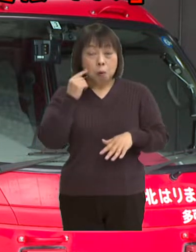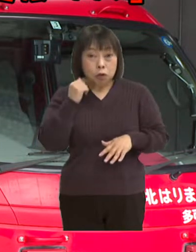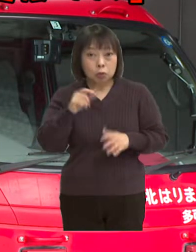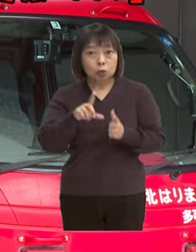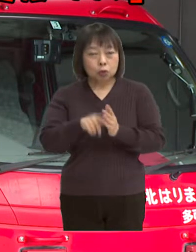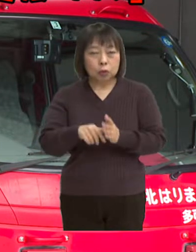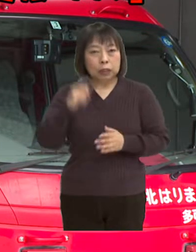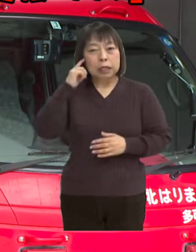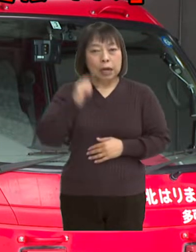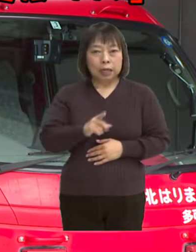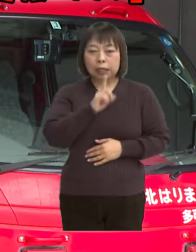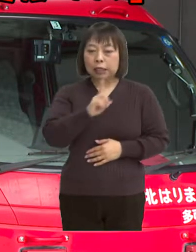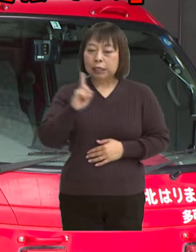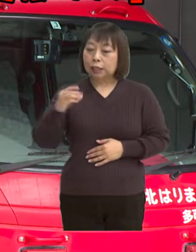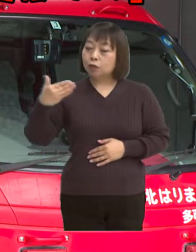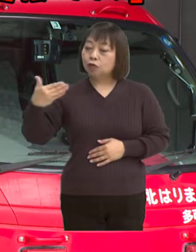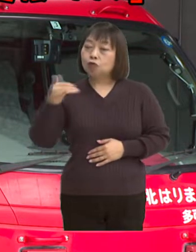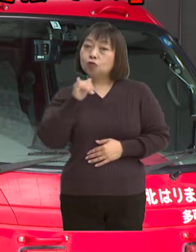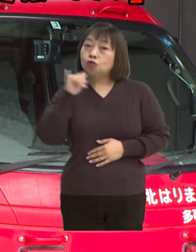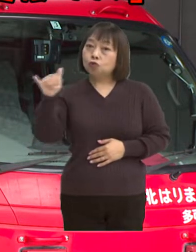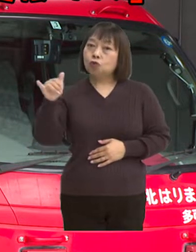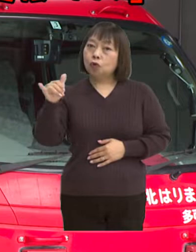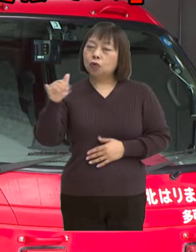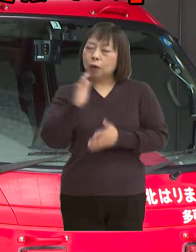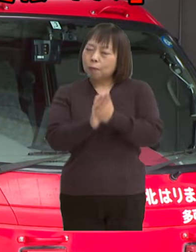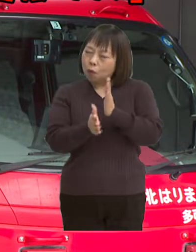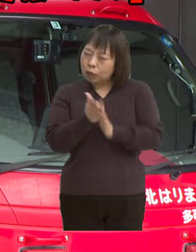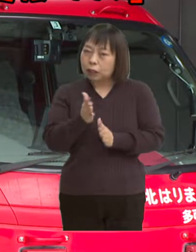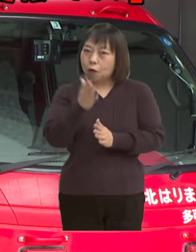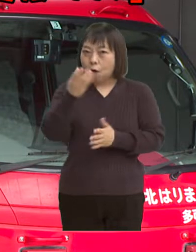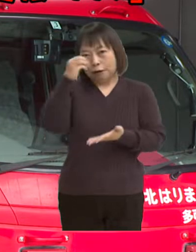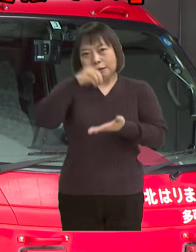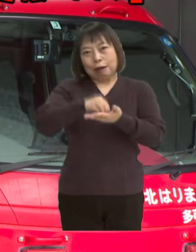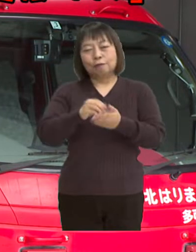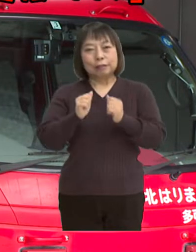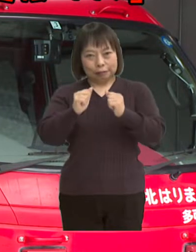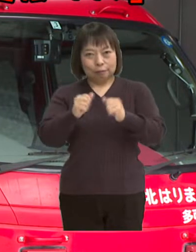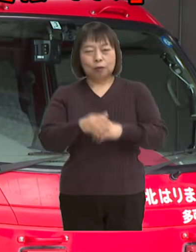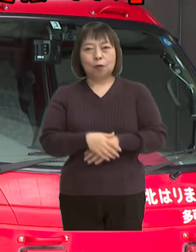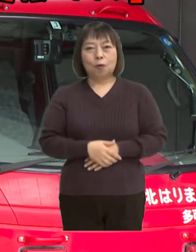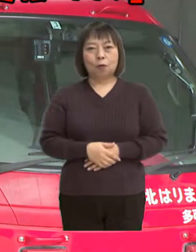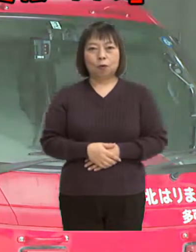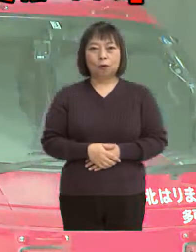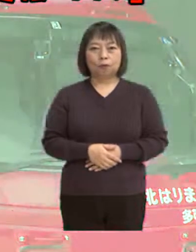ために119番通報についてもう一度確認していきましょう。